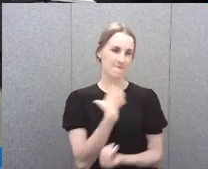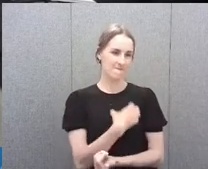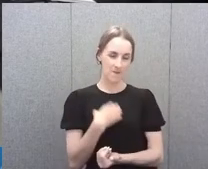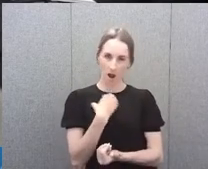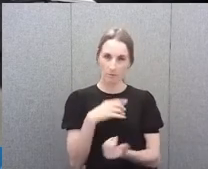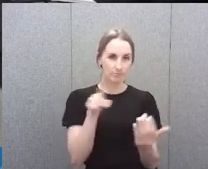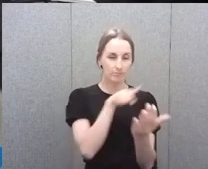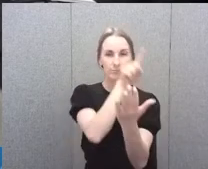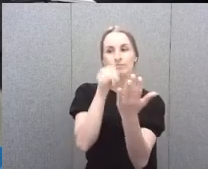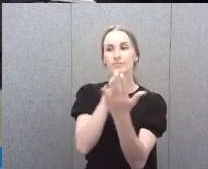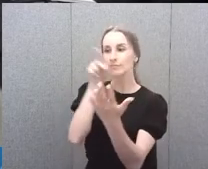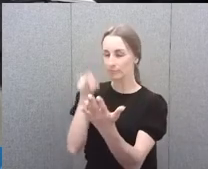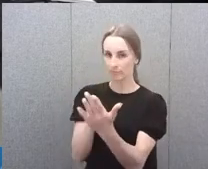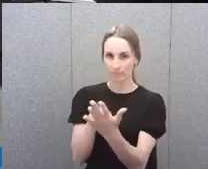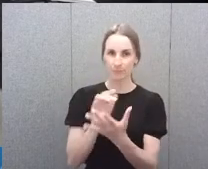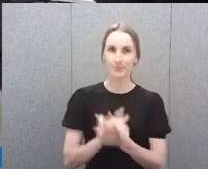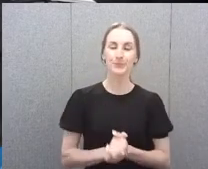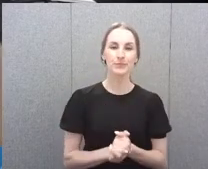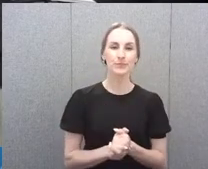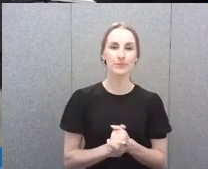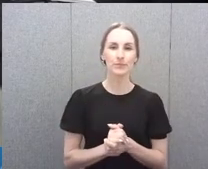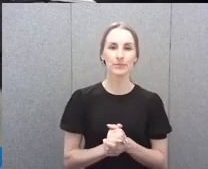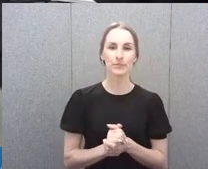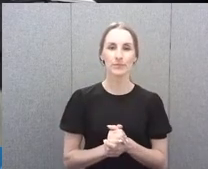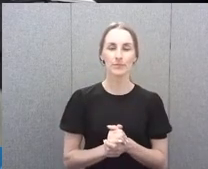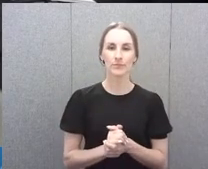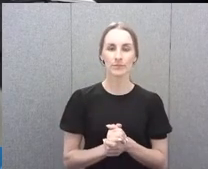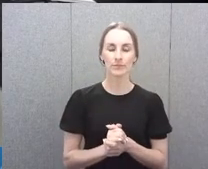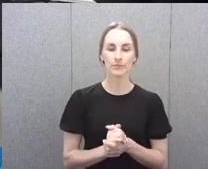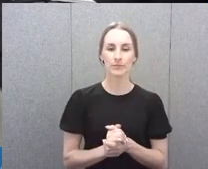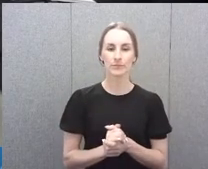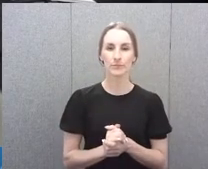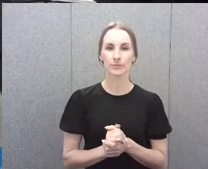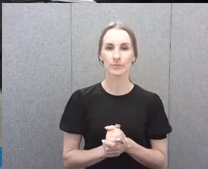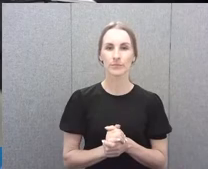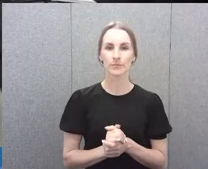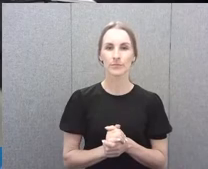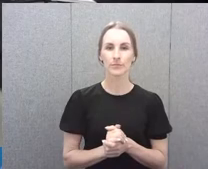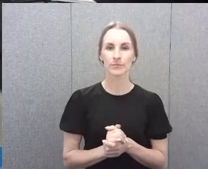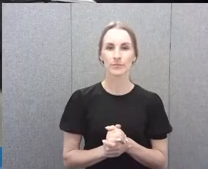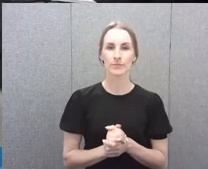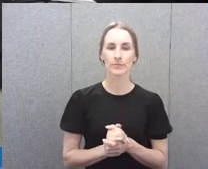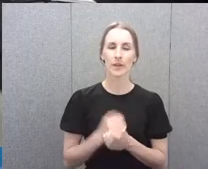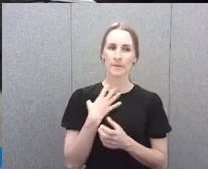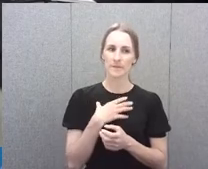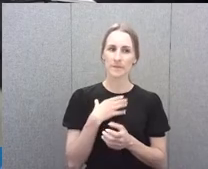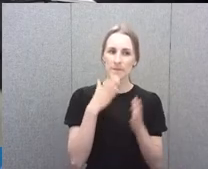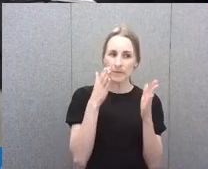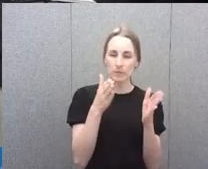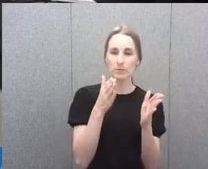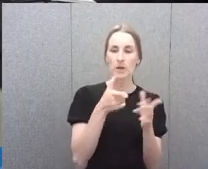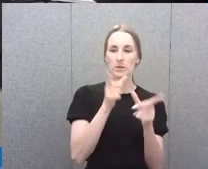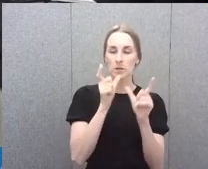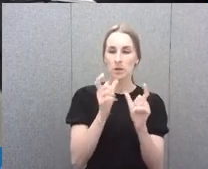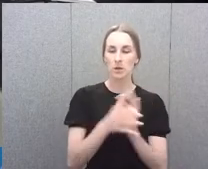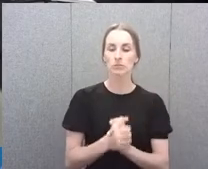такие мелочи, но это как-то не влияет на наш общий контекст. И